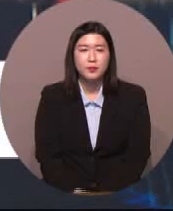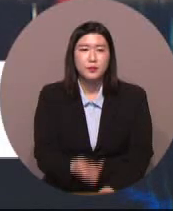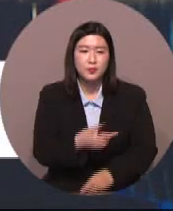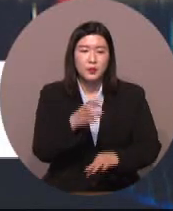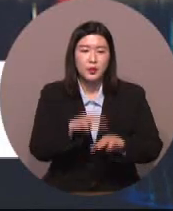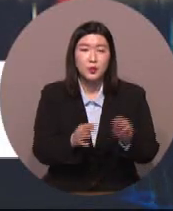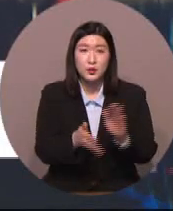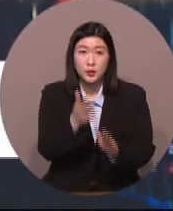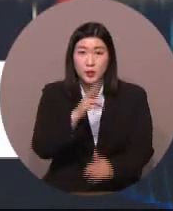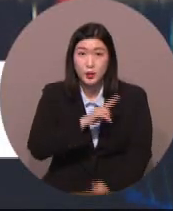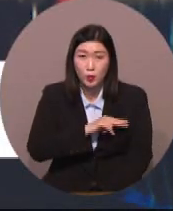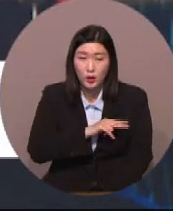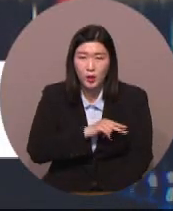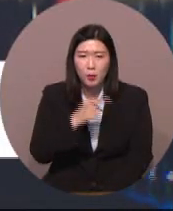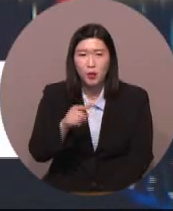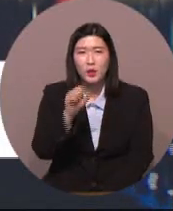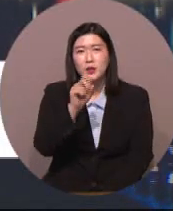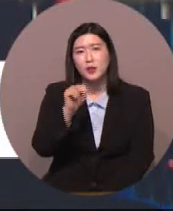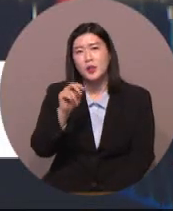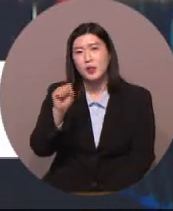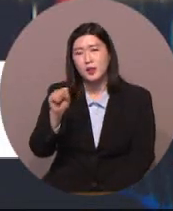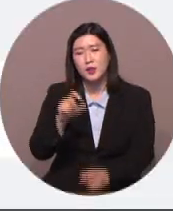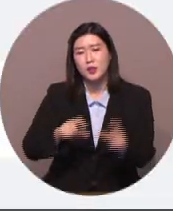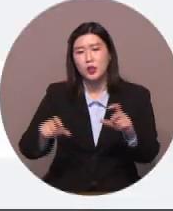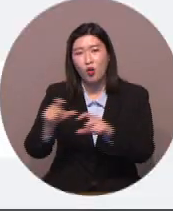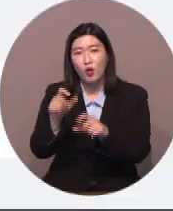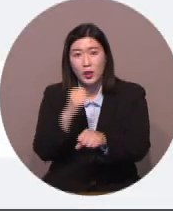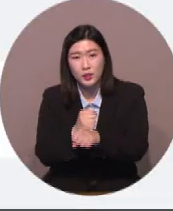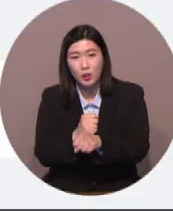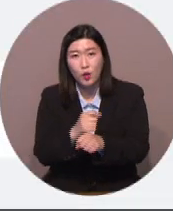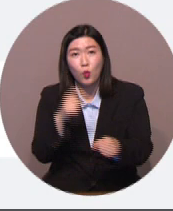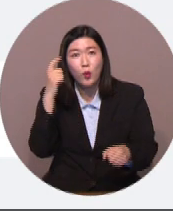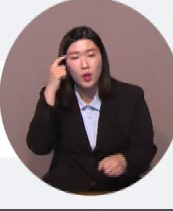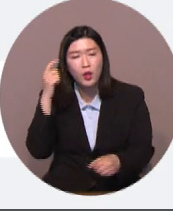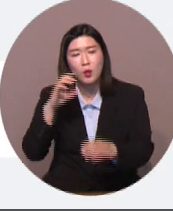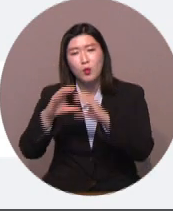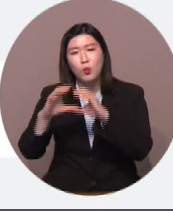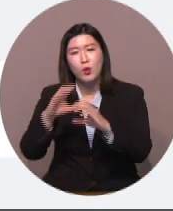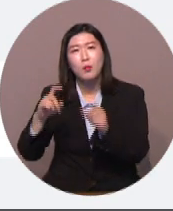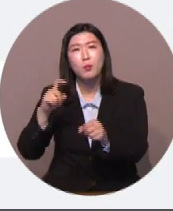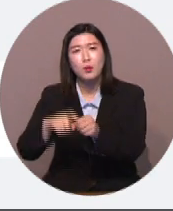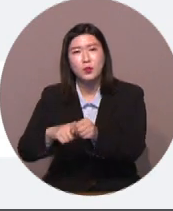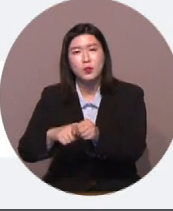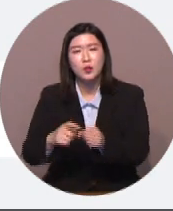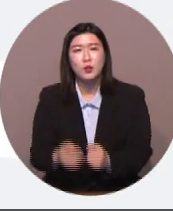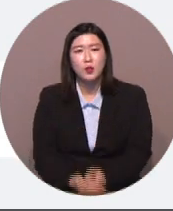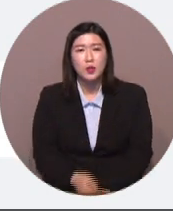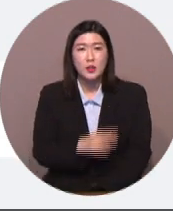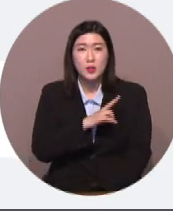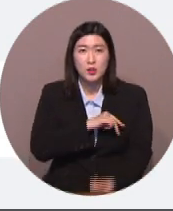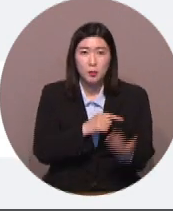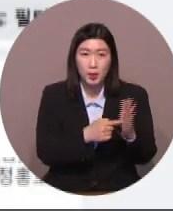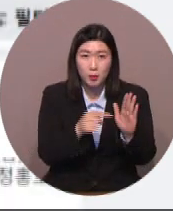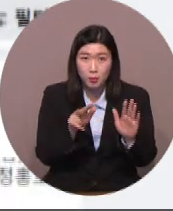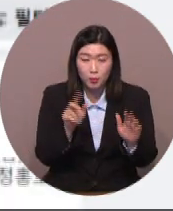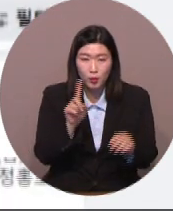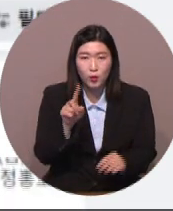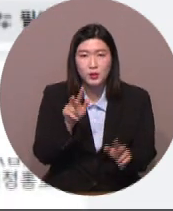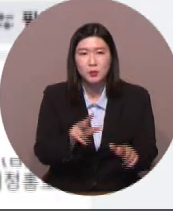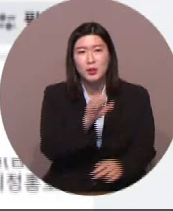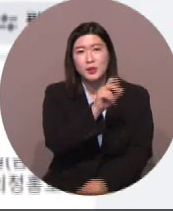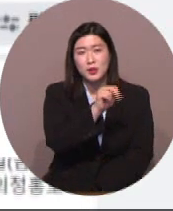자전 시의회가 공식 sns 채널을 확대해 시민과 소통 기회를 더 드립니다 시의회는 현재 운용중인